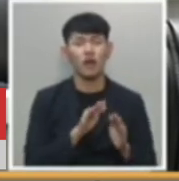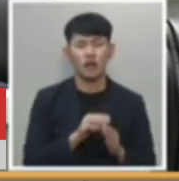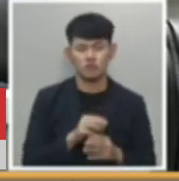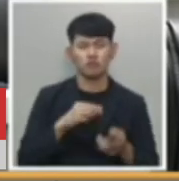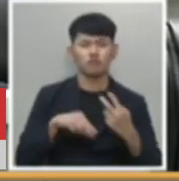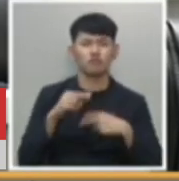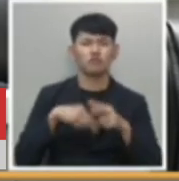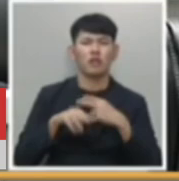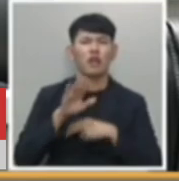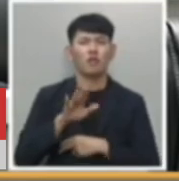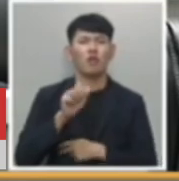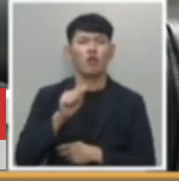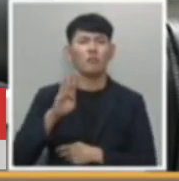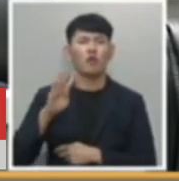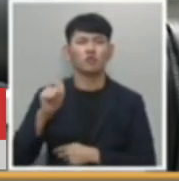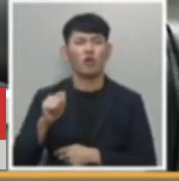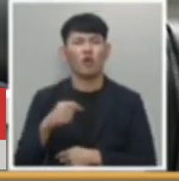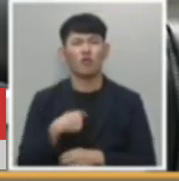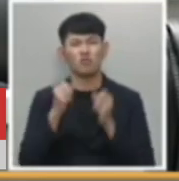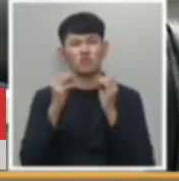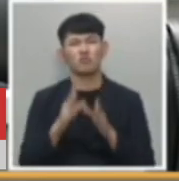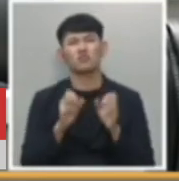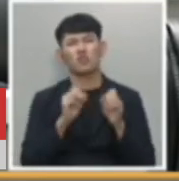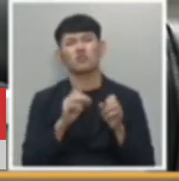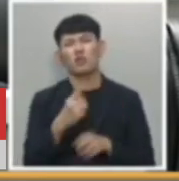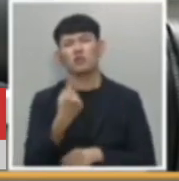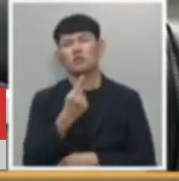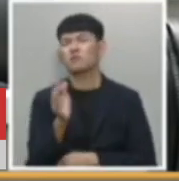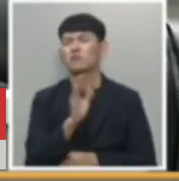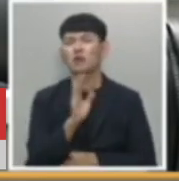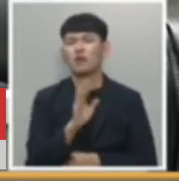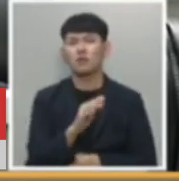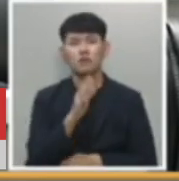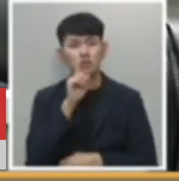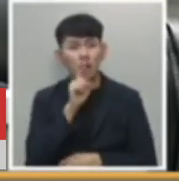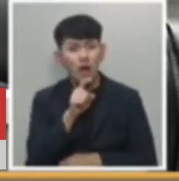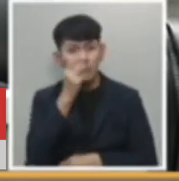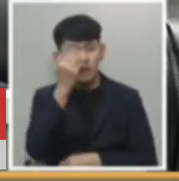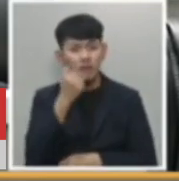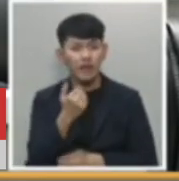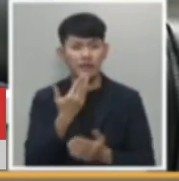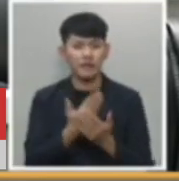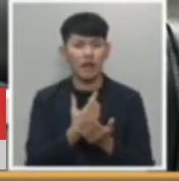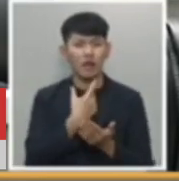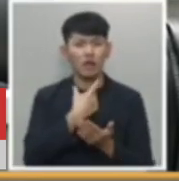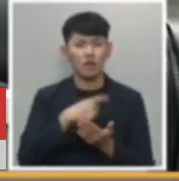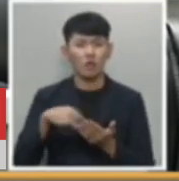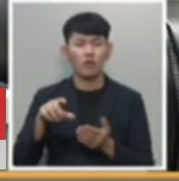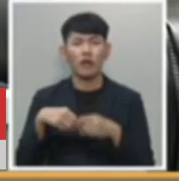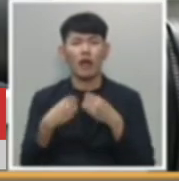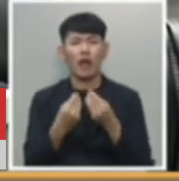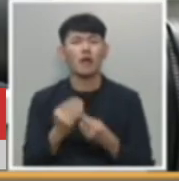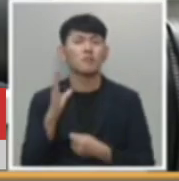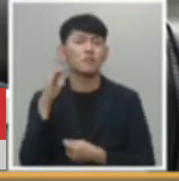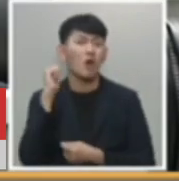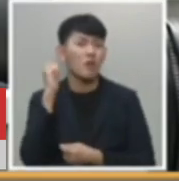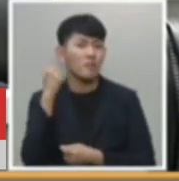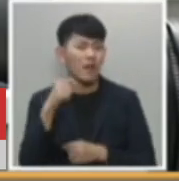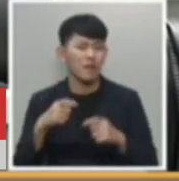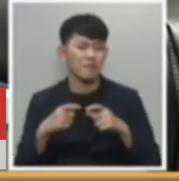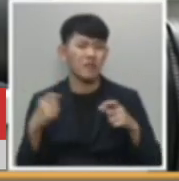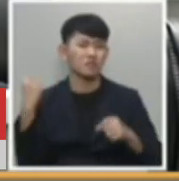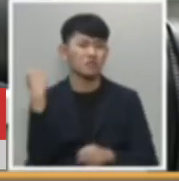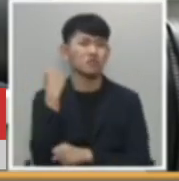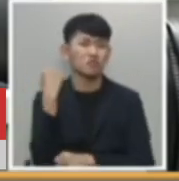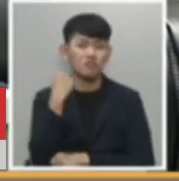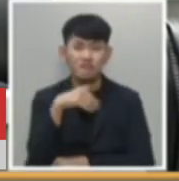ไว้โรงเรียนให้ครูสอนอย่างเดียวบางคนทำไมไม่โอนเข้าไปบัตรประชารัฐให้ผู้ปกครองไปเลยนะครับ